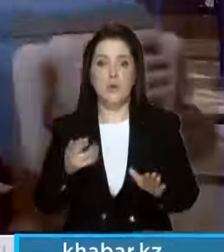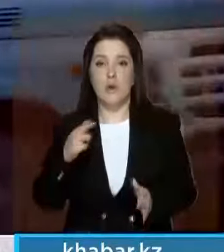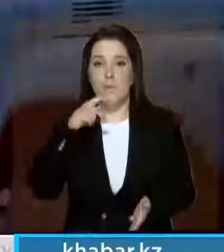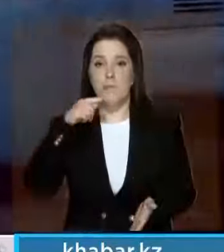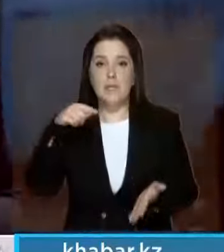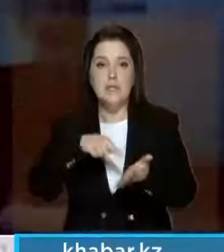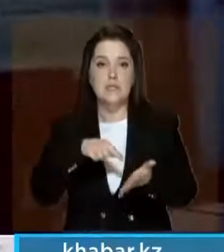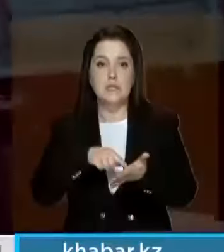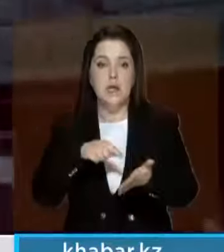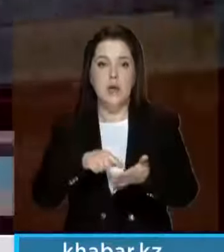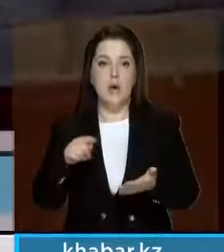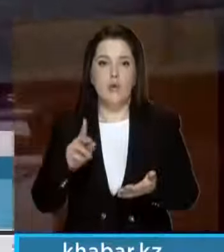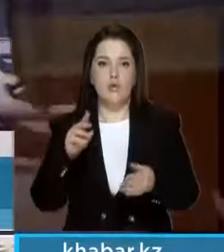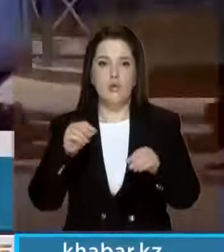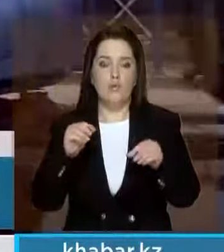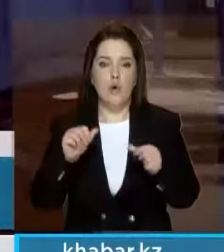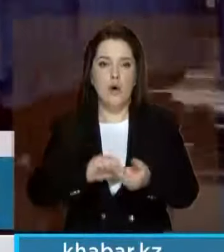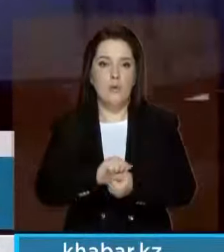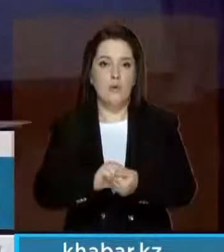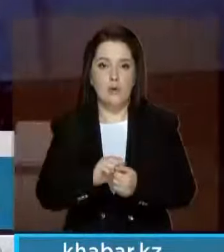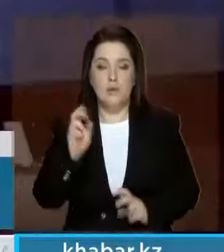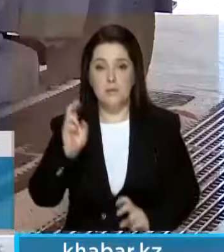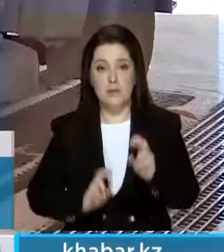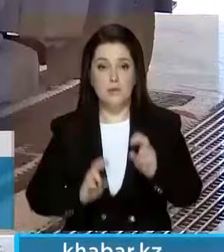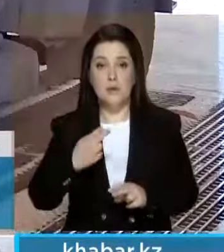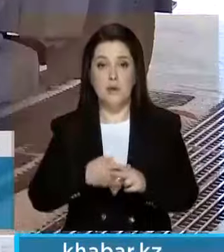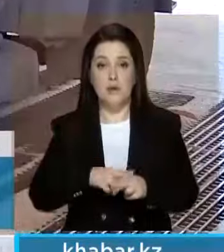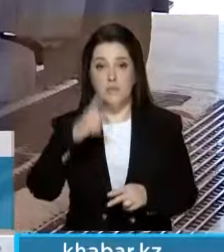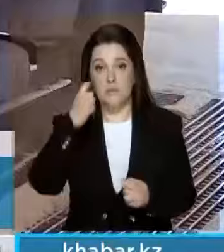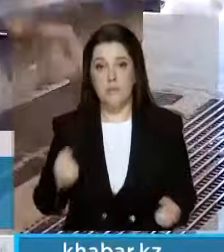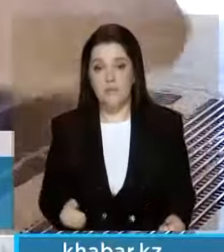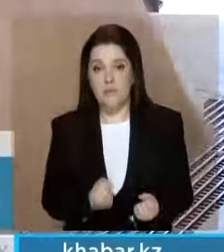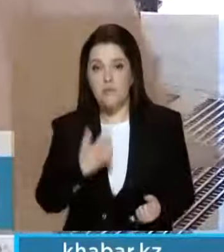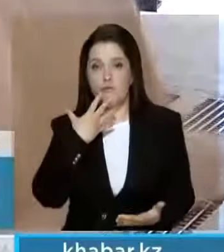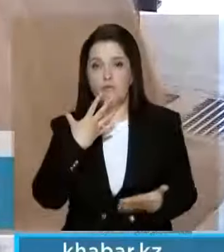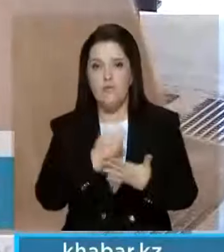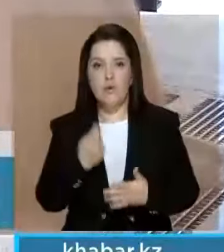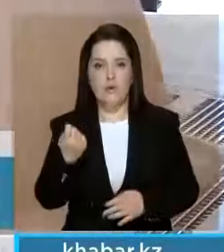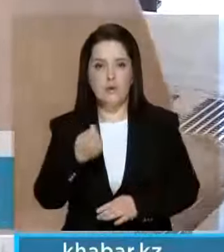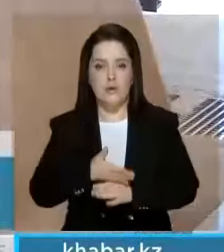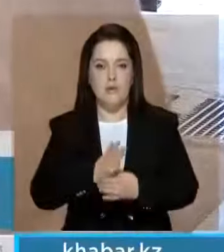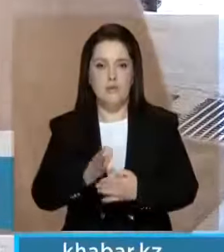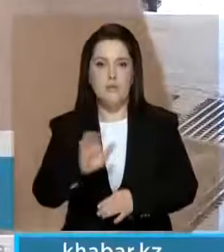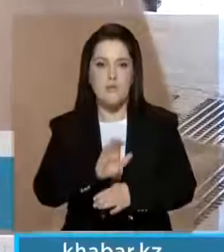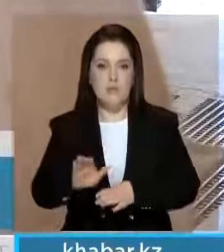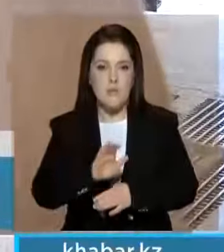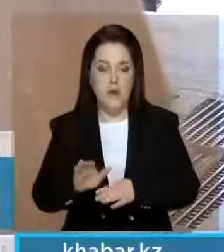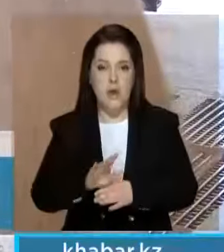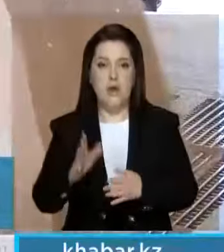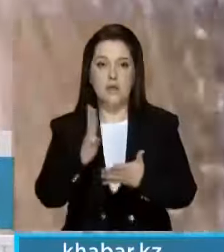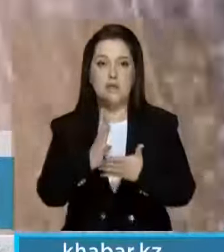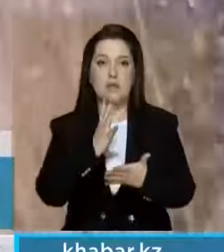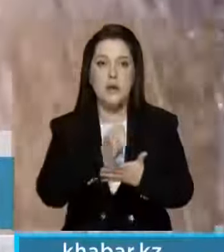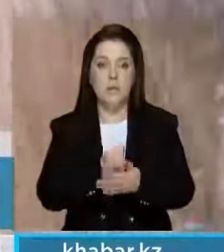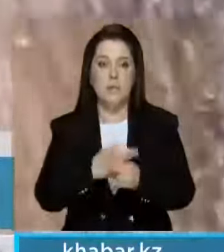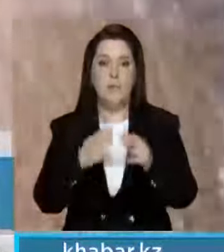для птицеводческих и мукомольных предприятий. Принятые меры призваны поддержать отечественных сельхозпроизводителей, объясняет